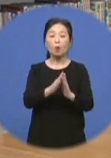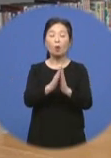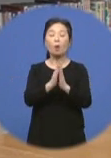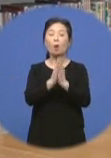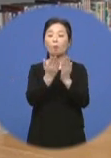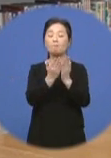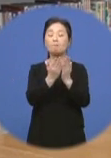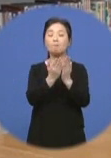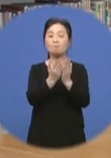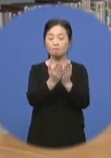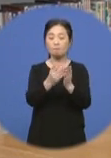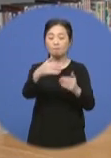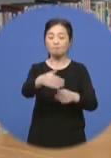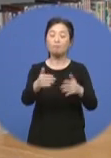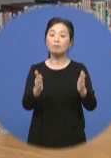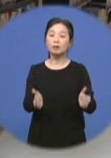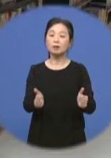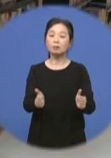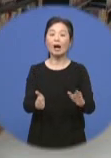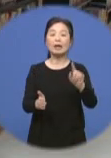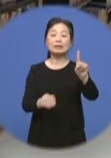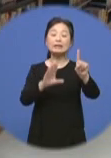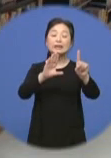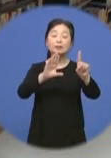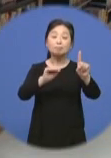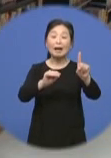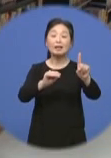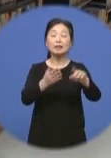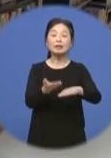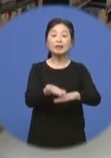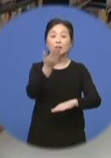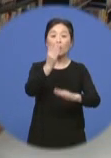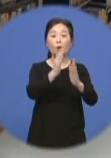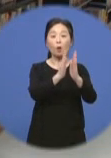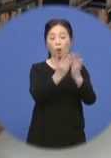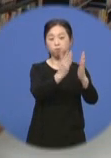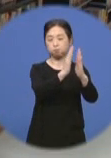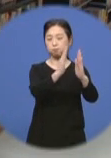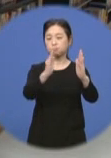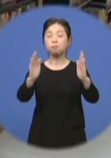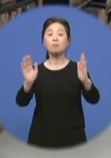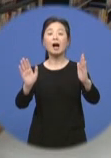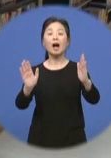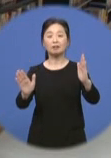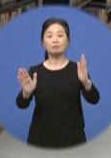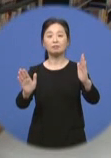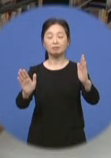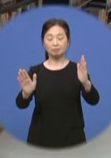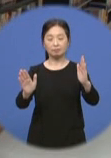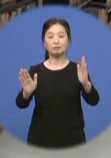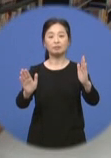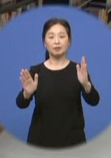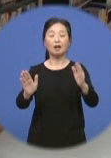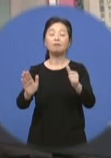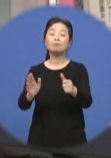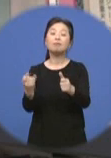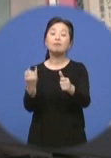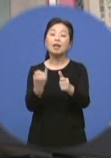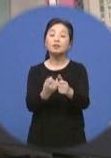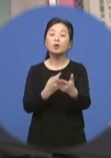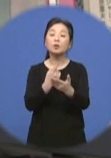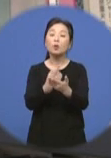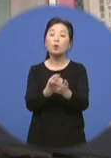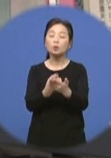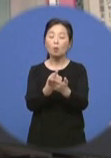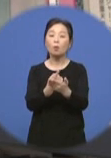ペースには1万冊以上 の本を置いております。男女共同参画に関する本はもちろんなん